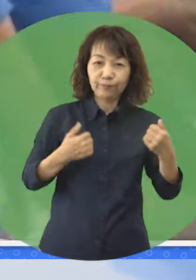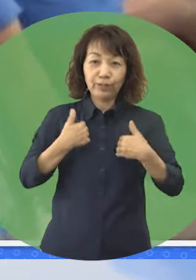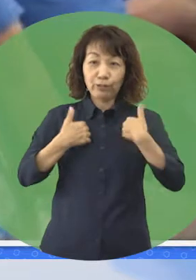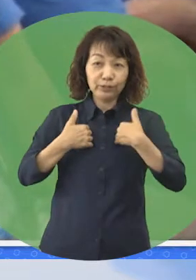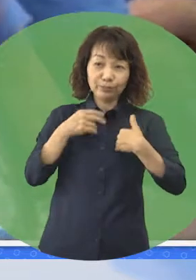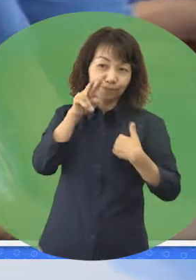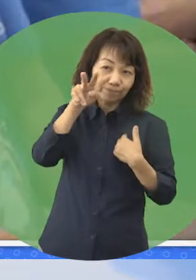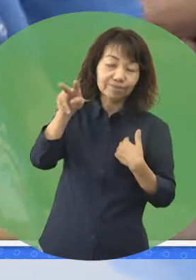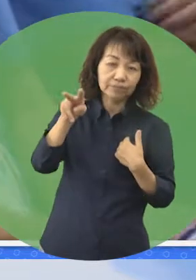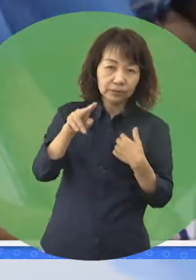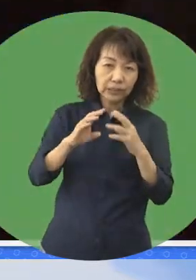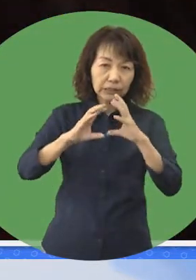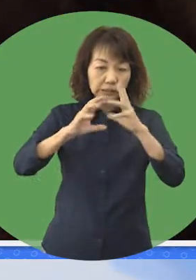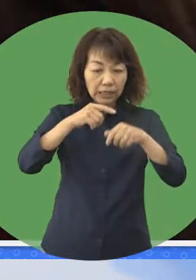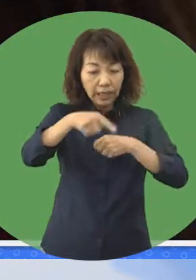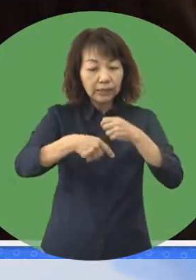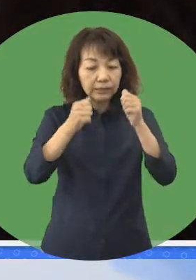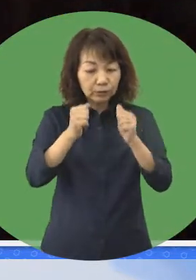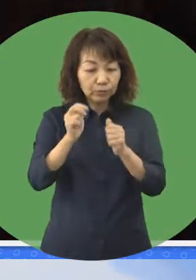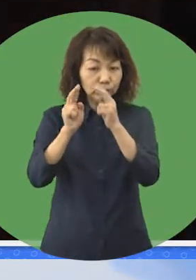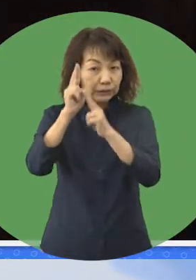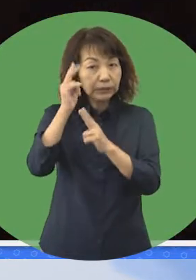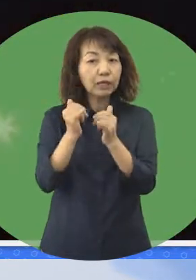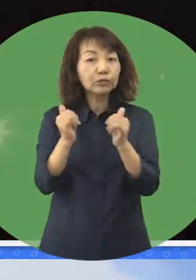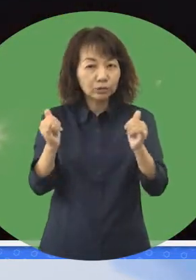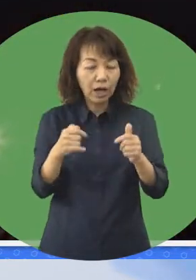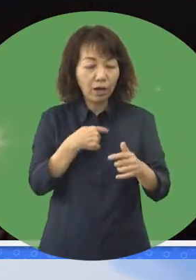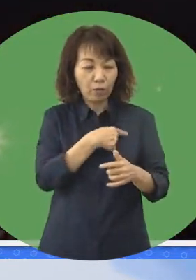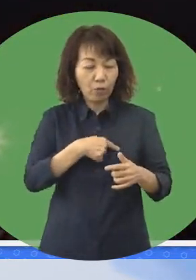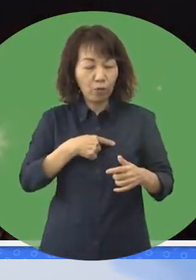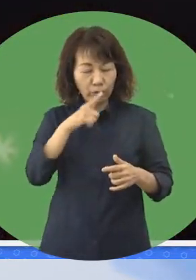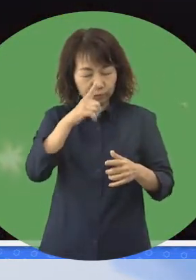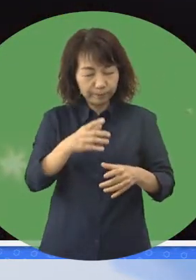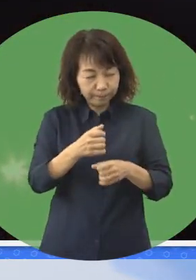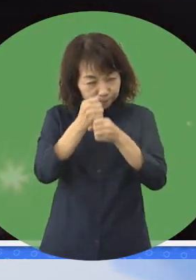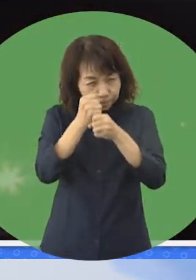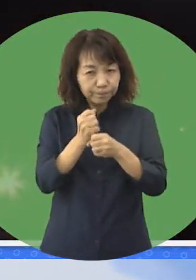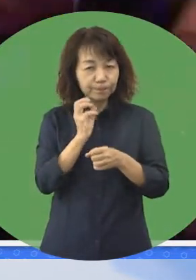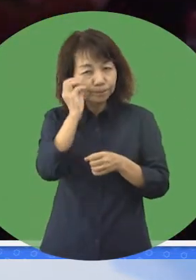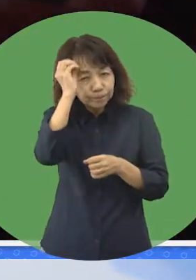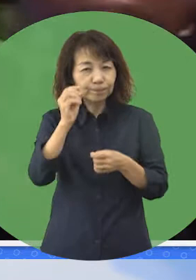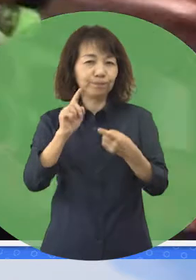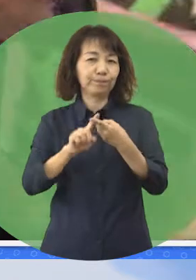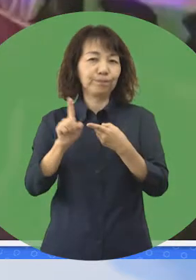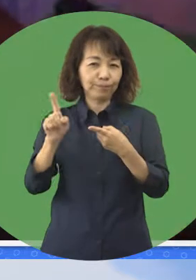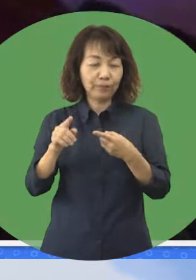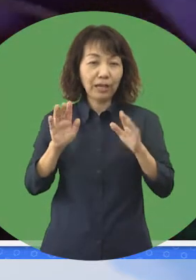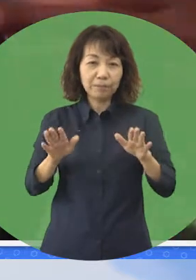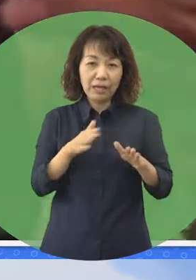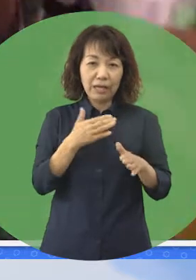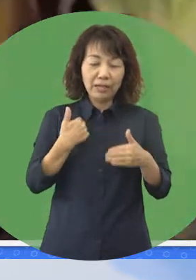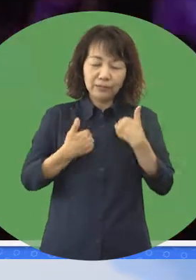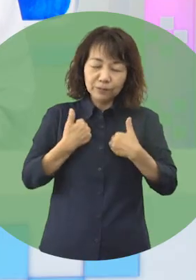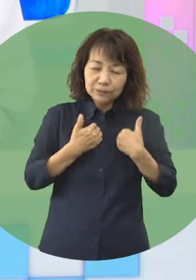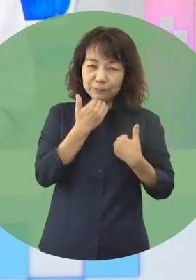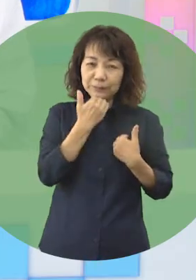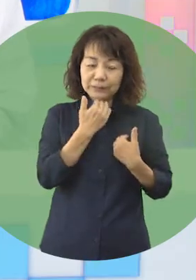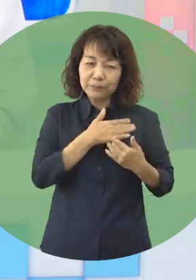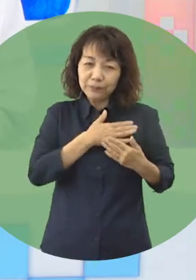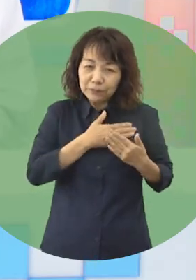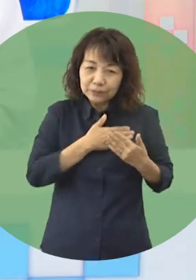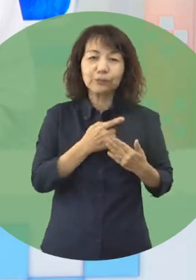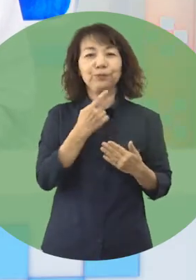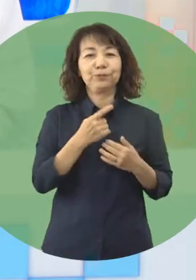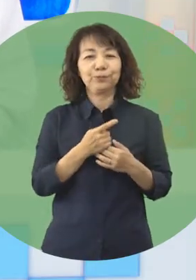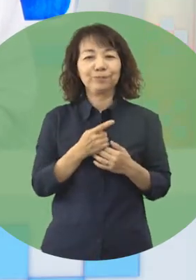のウチナアンチョが心を一つにする瞬間となります。 もう今から楽しみでちむどんどんするな。最後